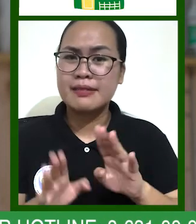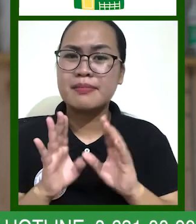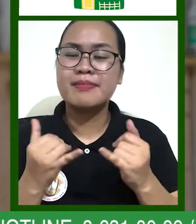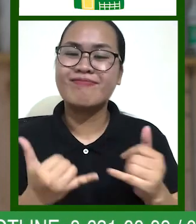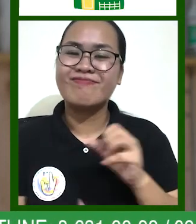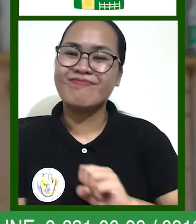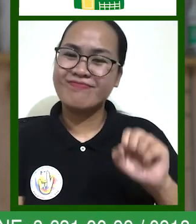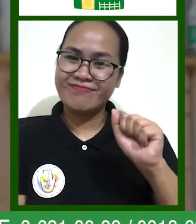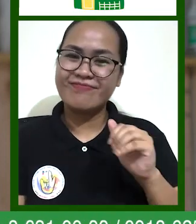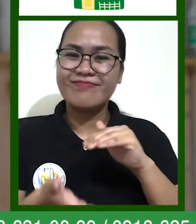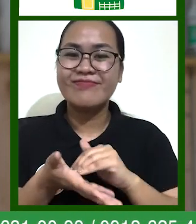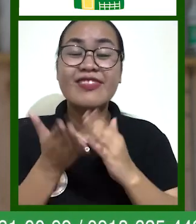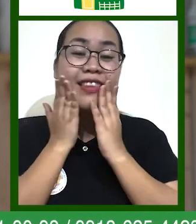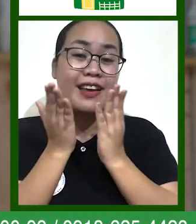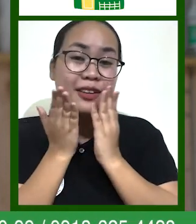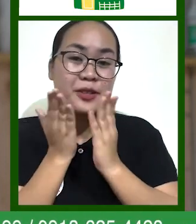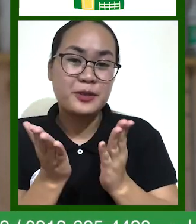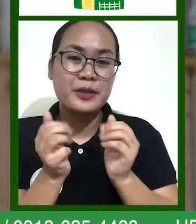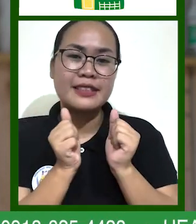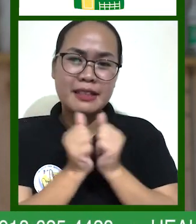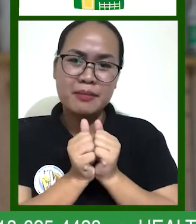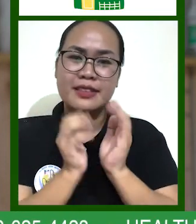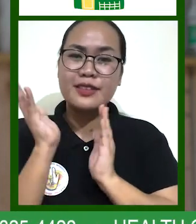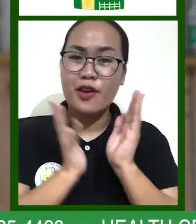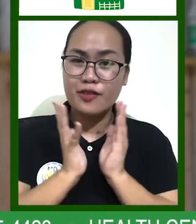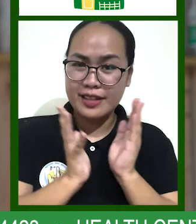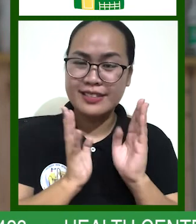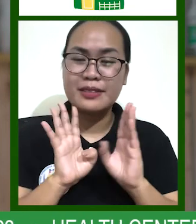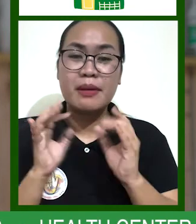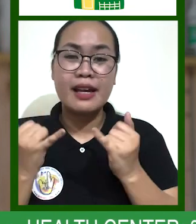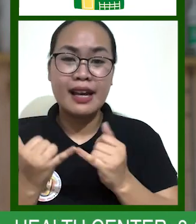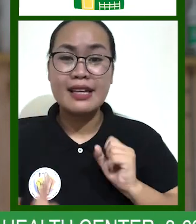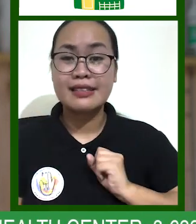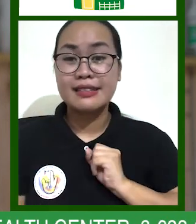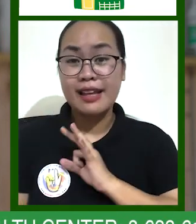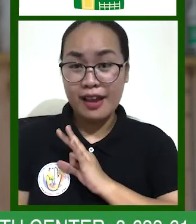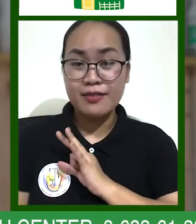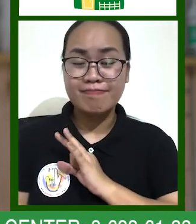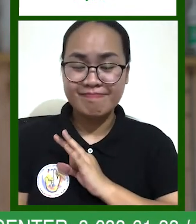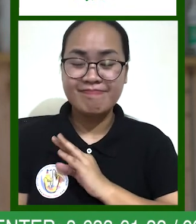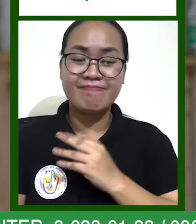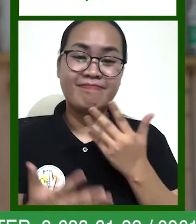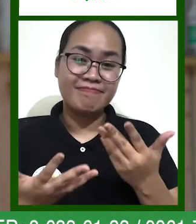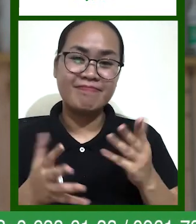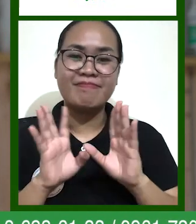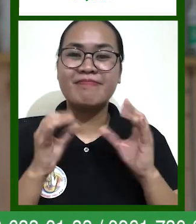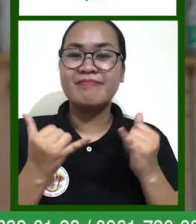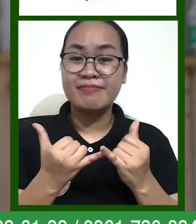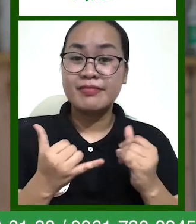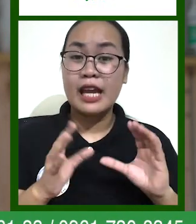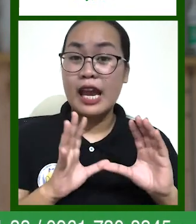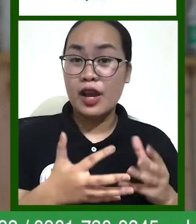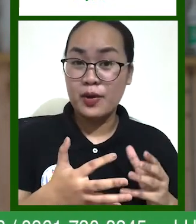So again, ang aking pagpapasalamat po sa ating mga katuwang sa pagseserbisyo, ang ating mga barangay employees. Of course, our barangay council,